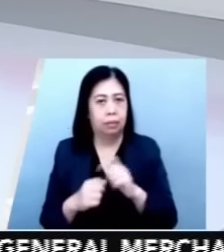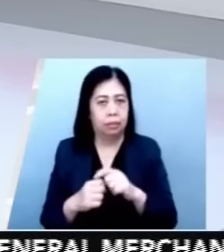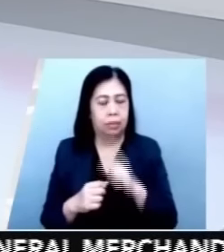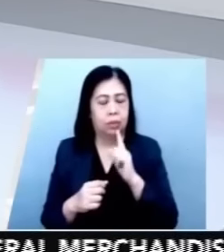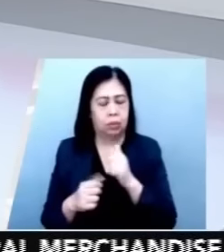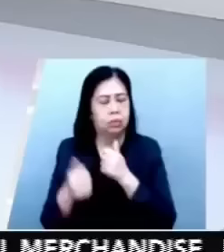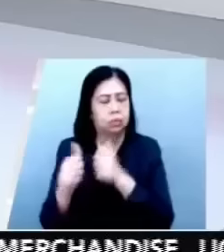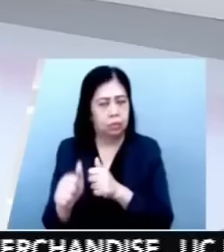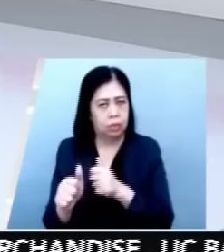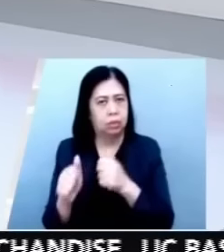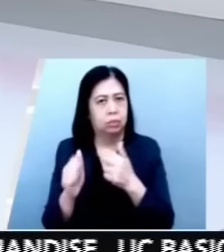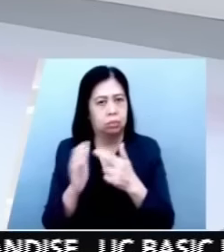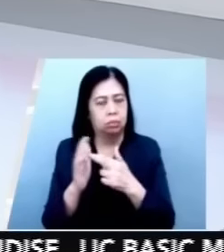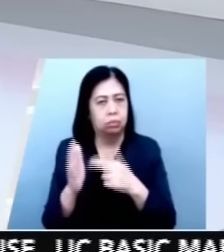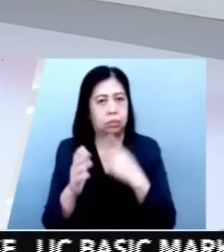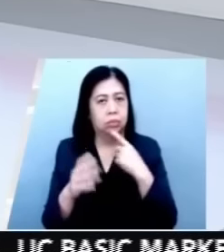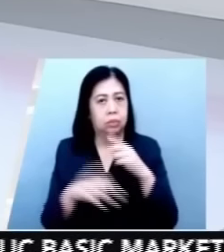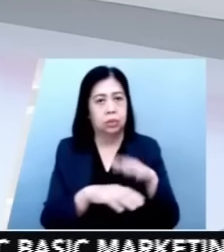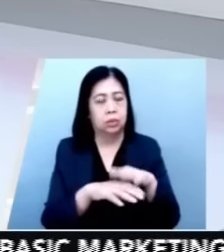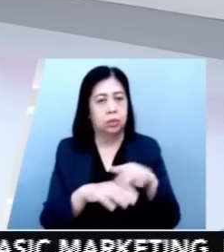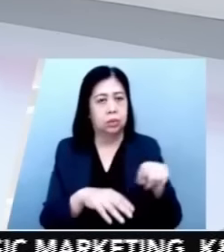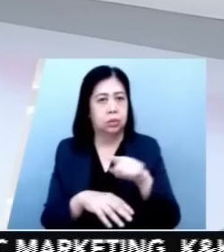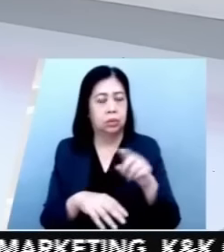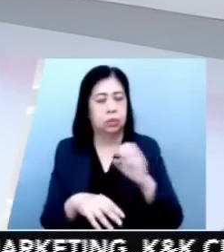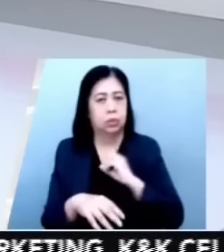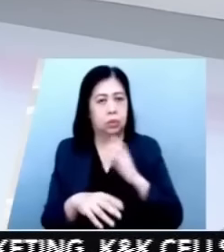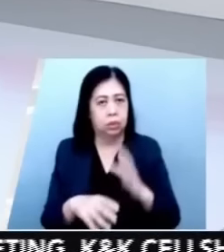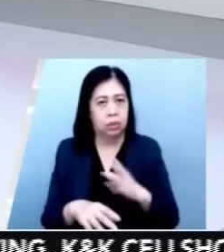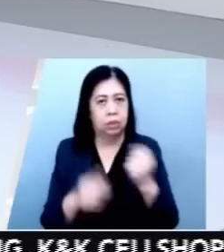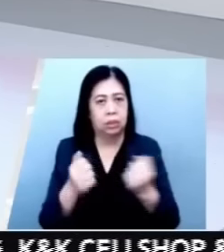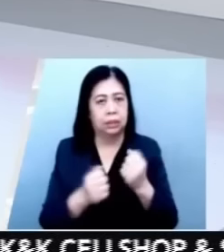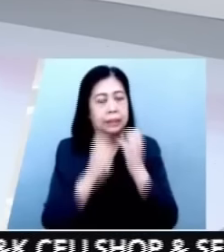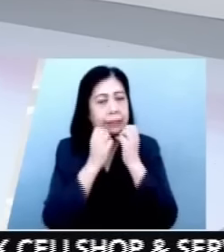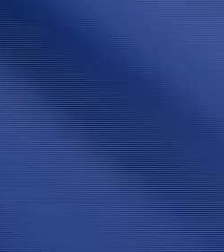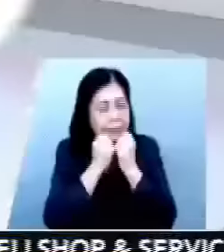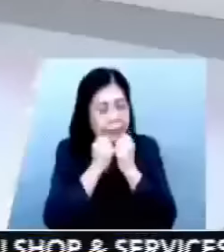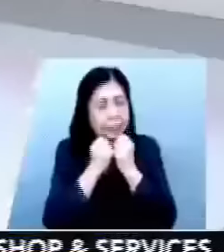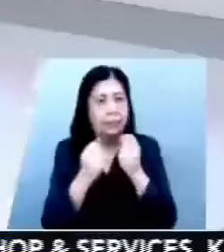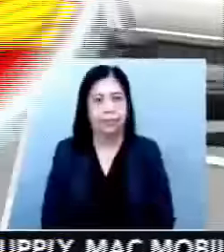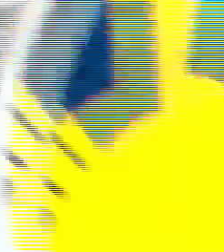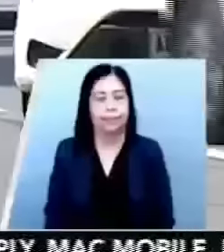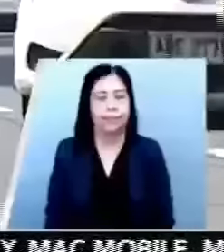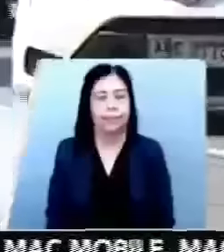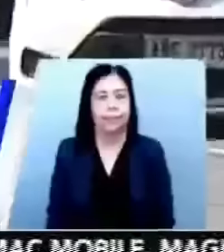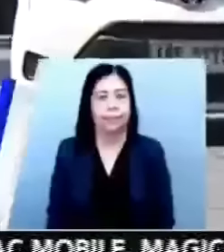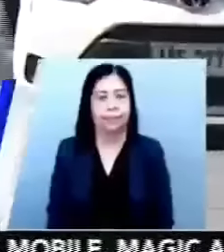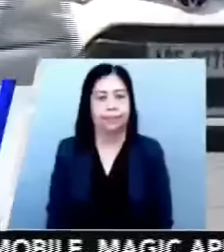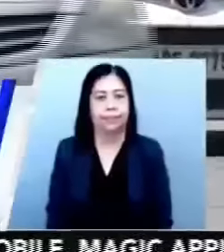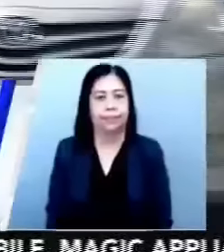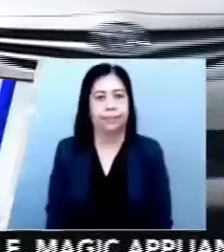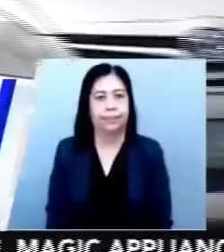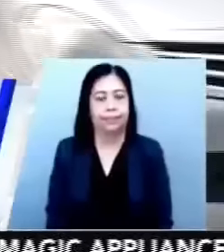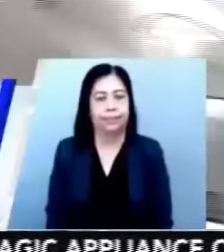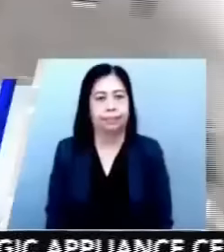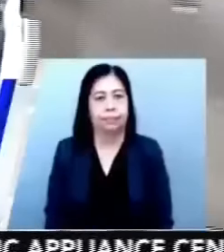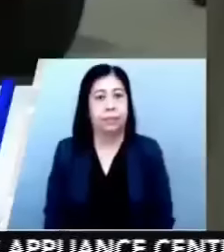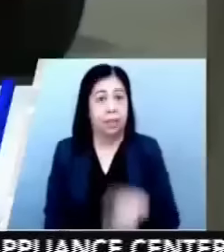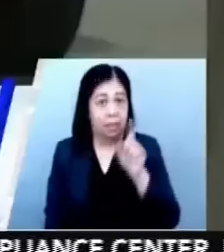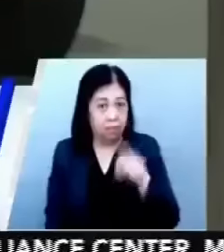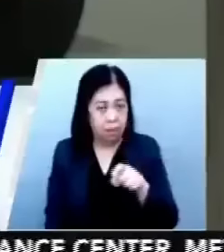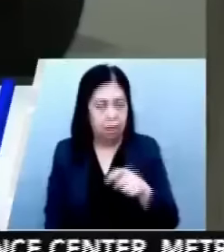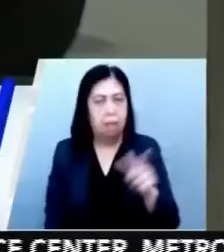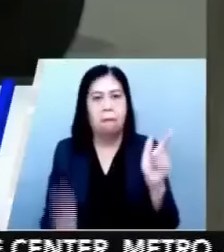utos, pinayuhan ng mga operator at driver na samantalahin ang extension ng deadline. Bawal na dapat pumasada sa